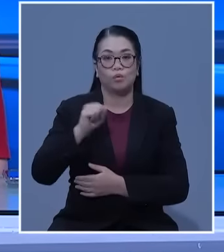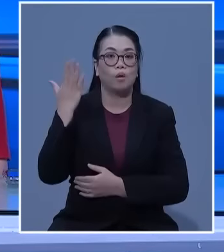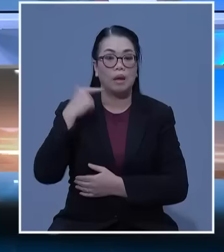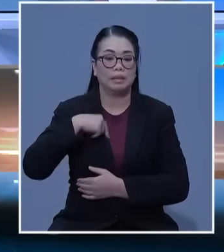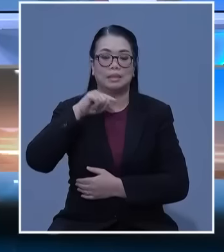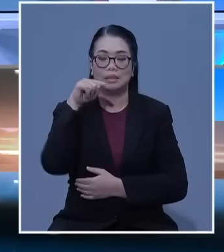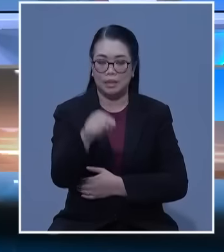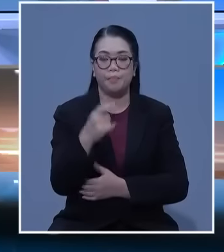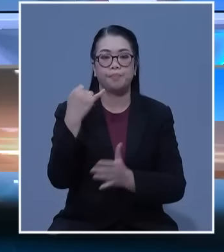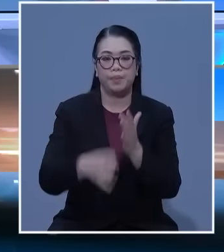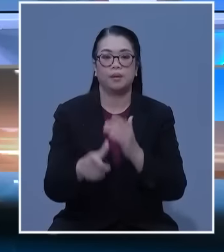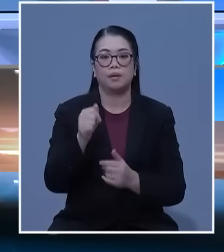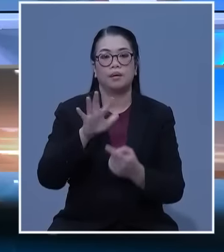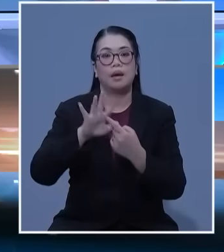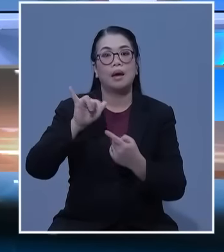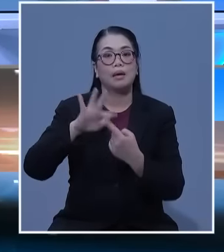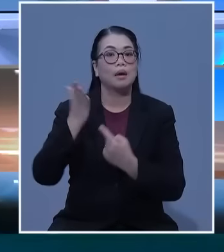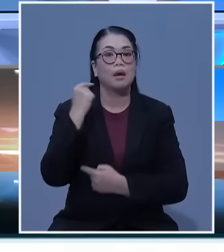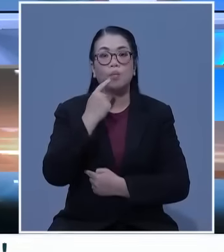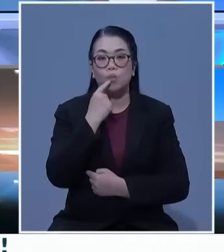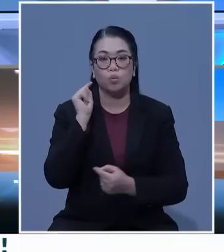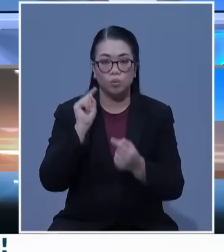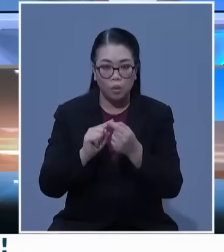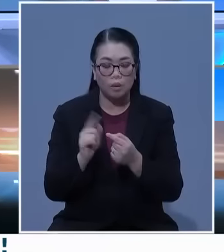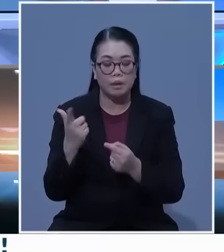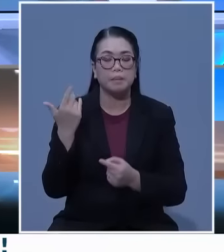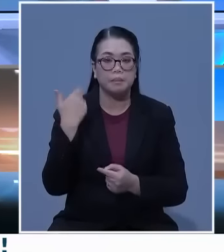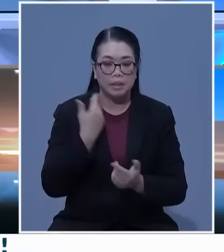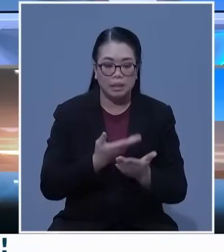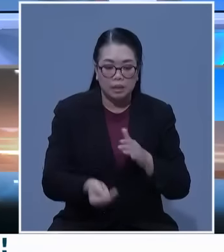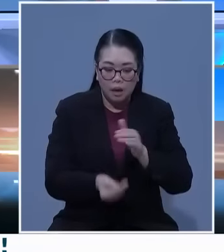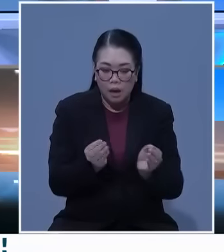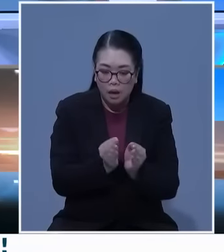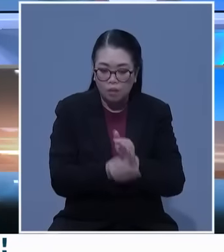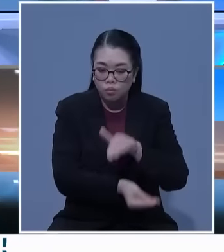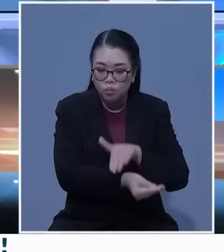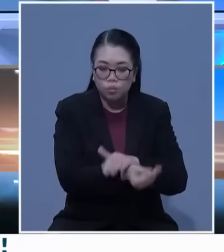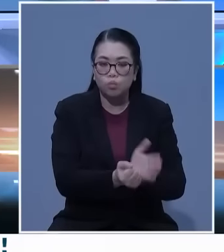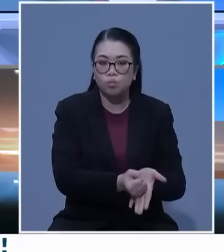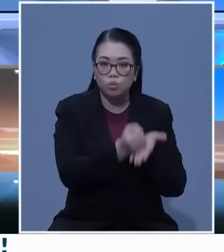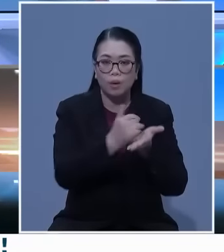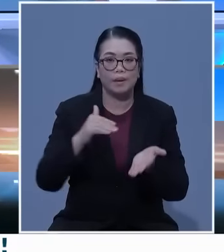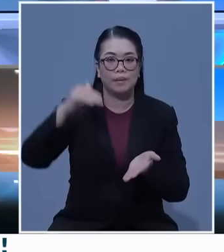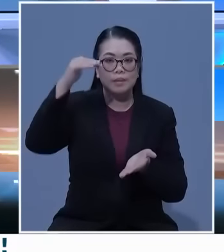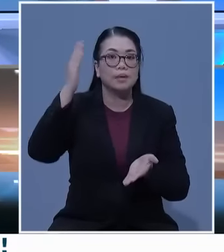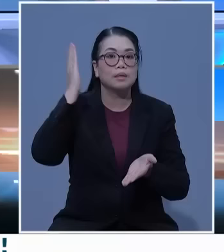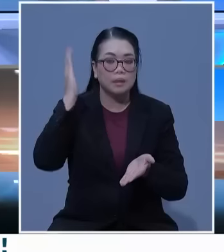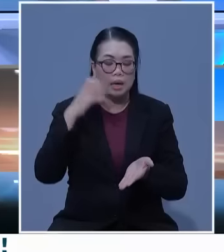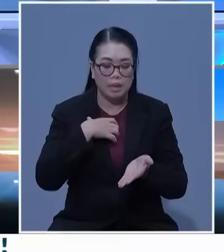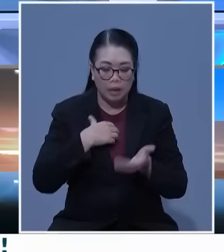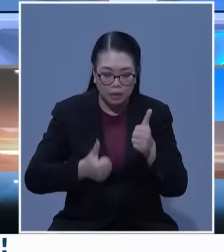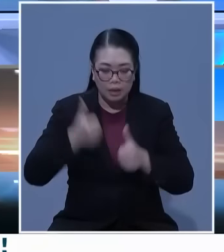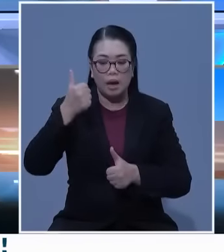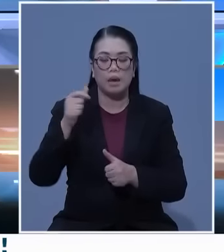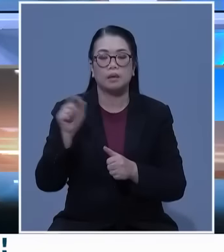อาาจากกรณีที่บอกว่าคุณปรีณามีการซื้อเสียงช่วยพี่ชายก็คือคุณสีหเดชนะครับหวังให้ได้รับเลือก